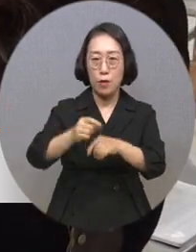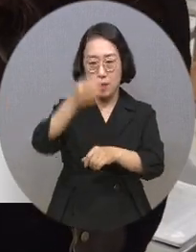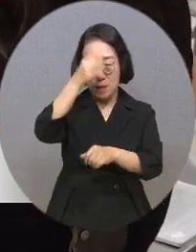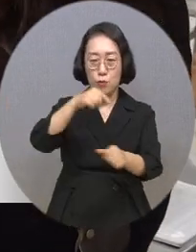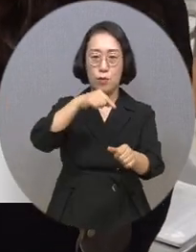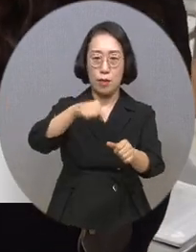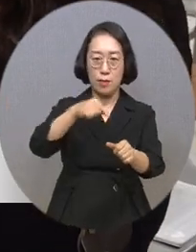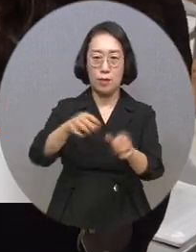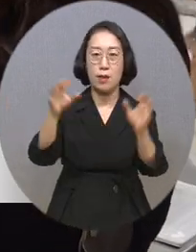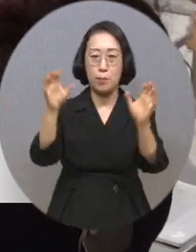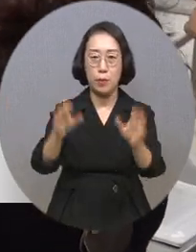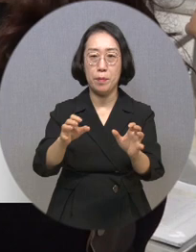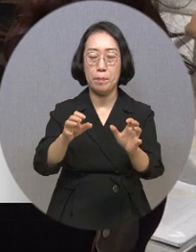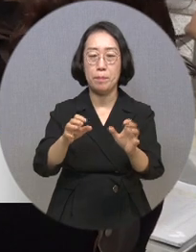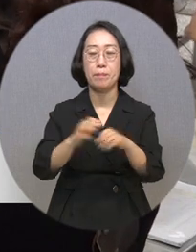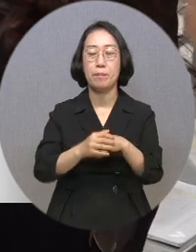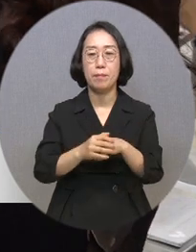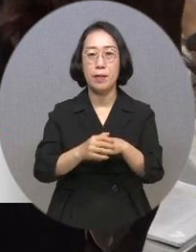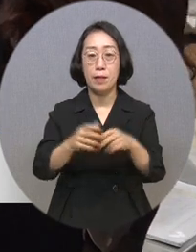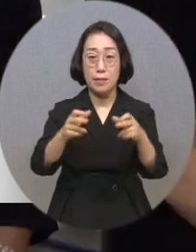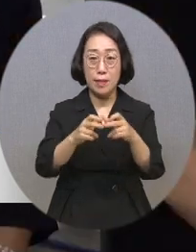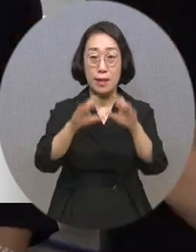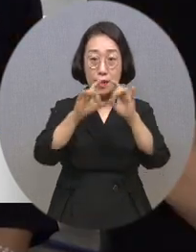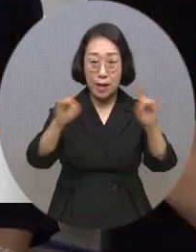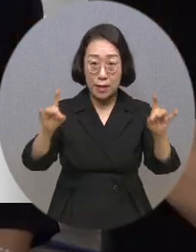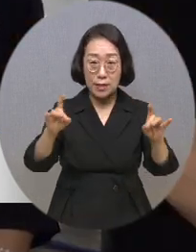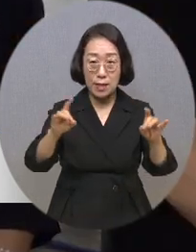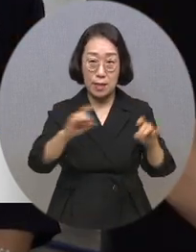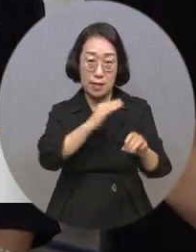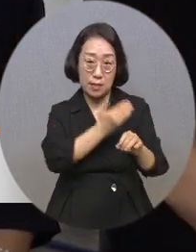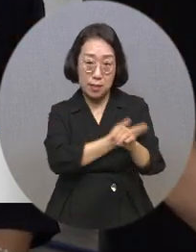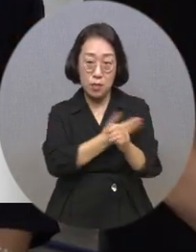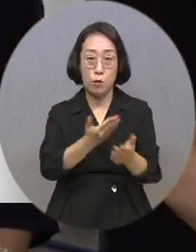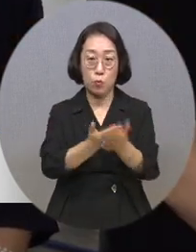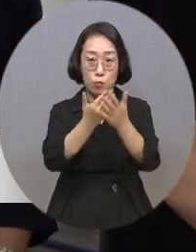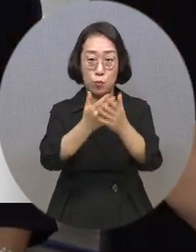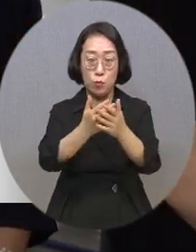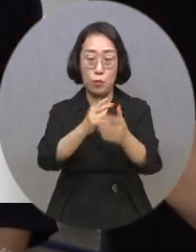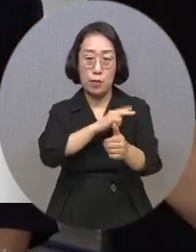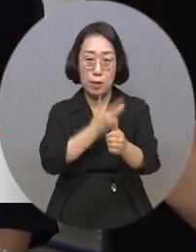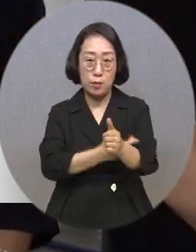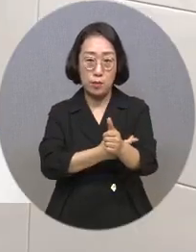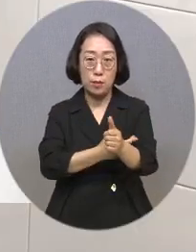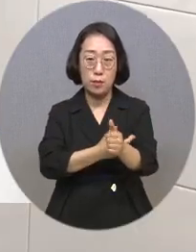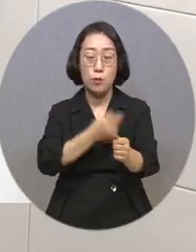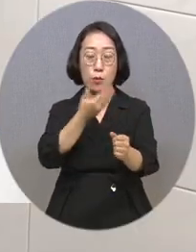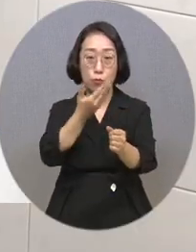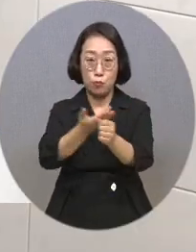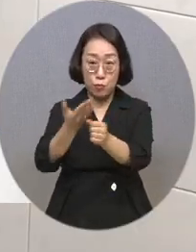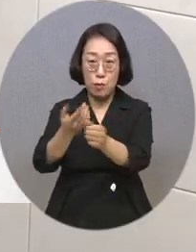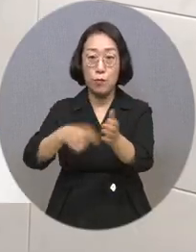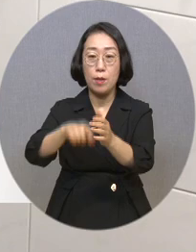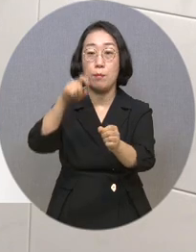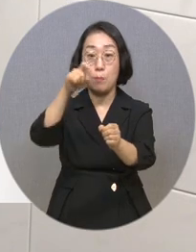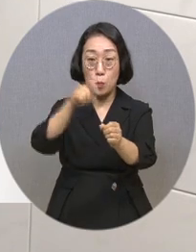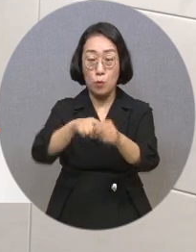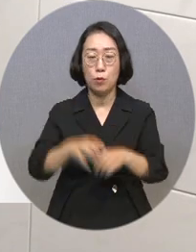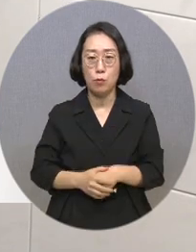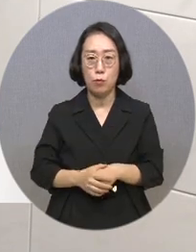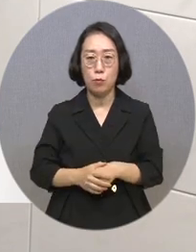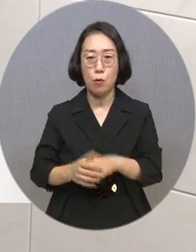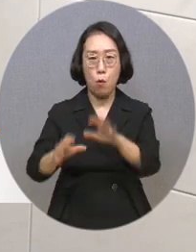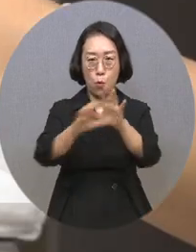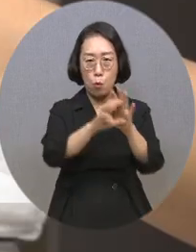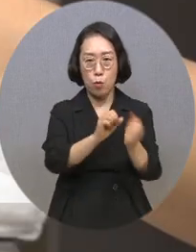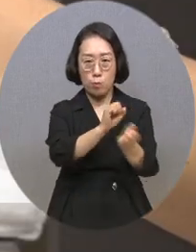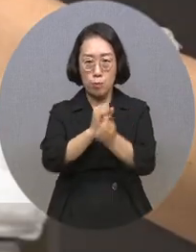강좌가 열렸습니다. 장애인들의 개인 역량 향상과 자격증 취득을 위해 만들어진 이번 강좌는 철저한